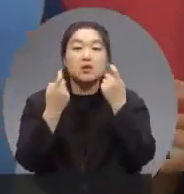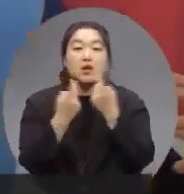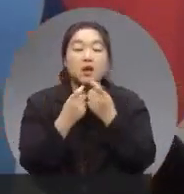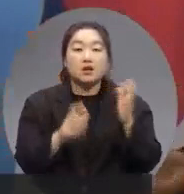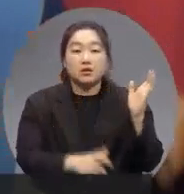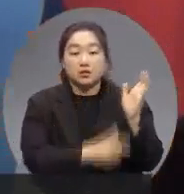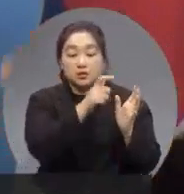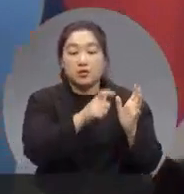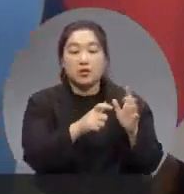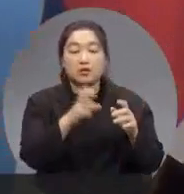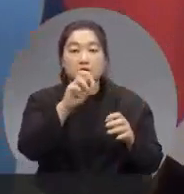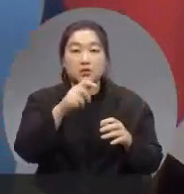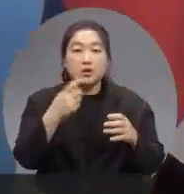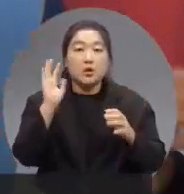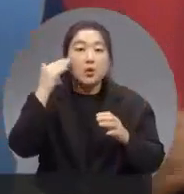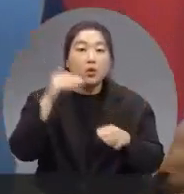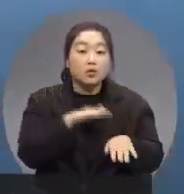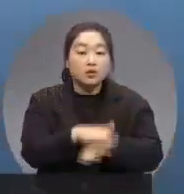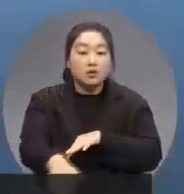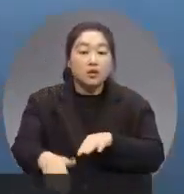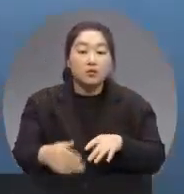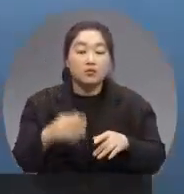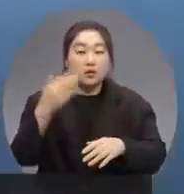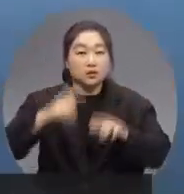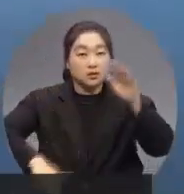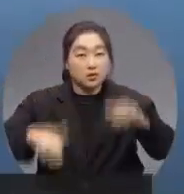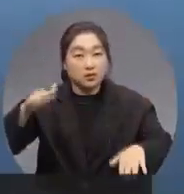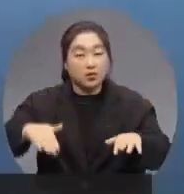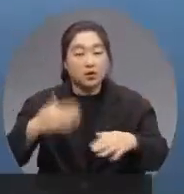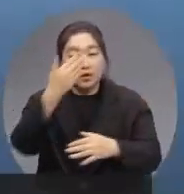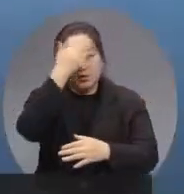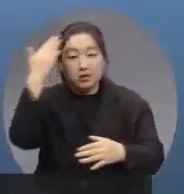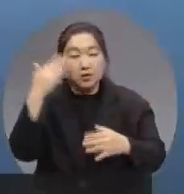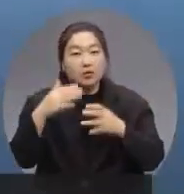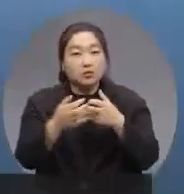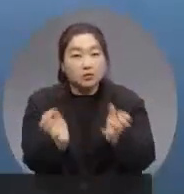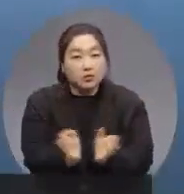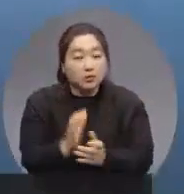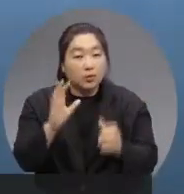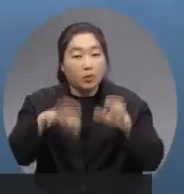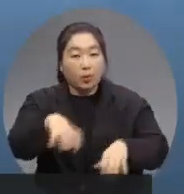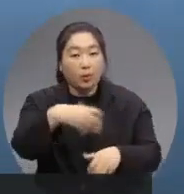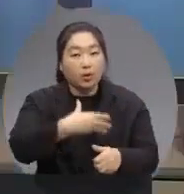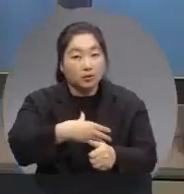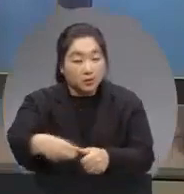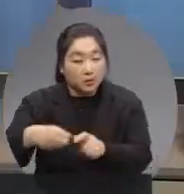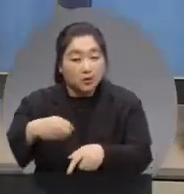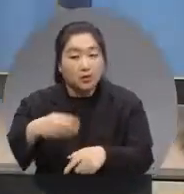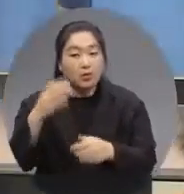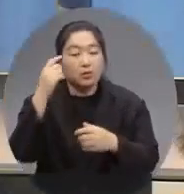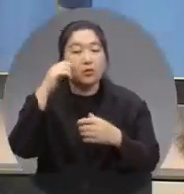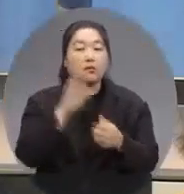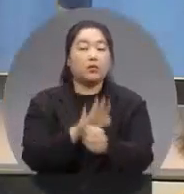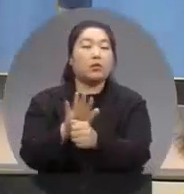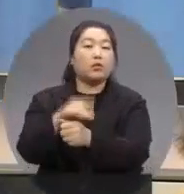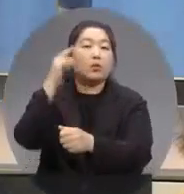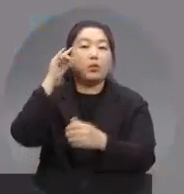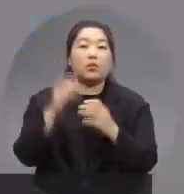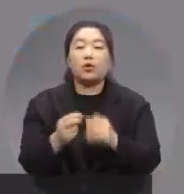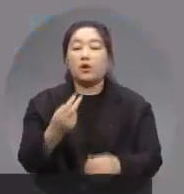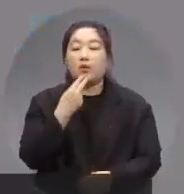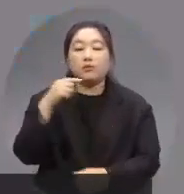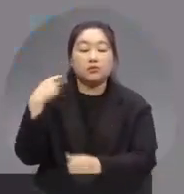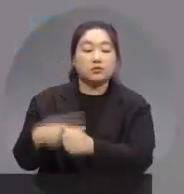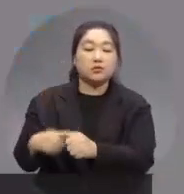21세기판 반상회 차별이라면서 청년의 공간을 빌려 같이 사용하면서 격려도 공감도 없었다고 비판했습니다